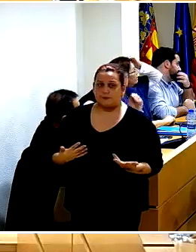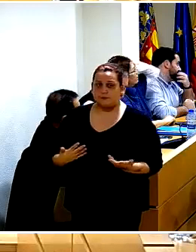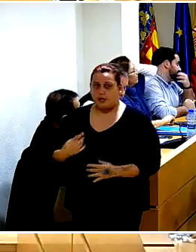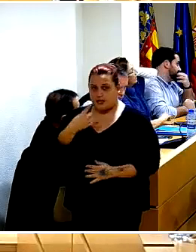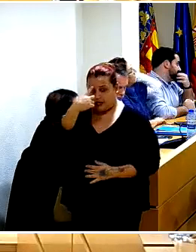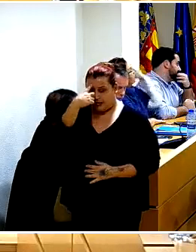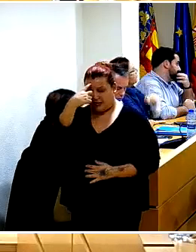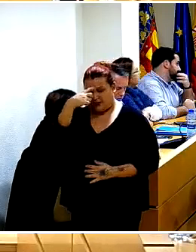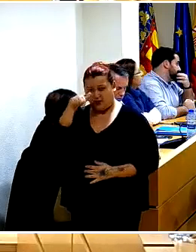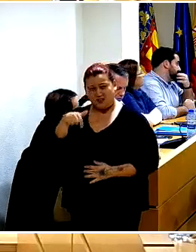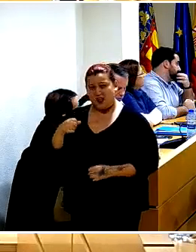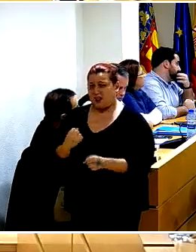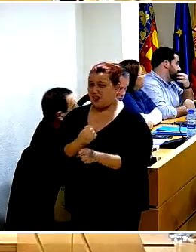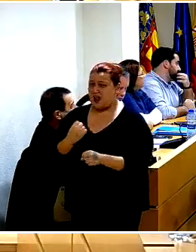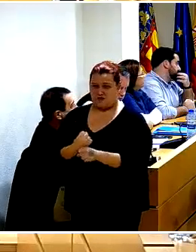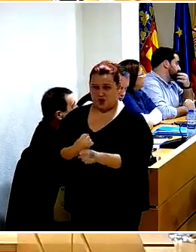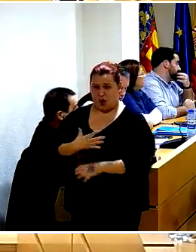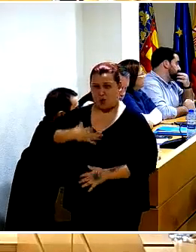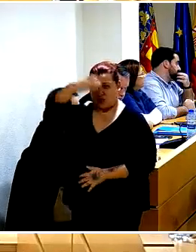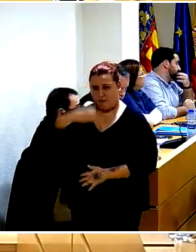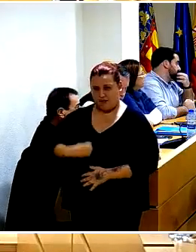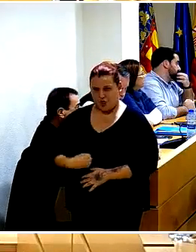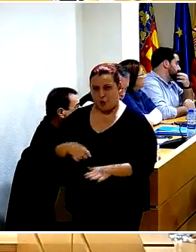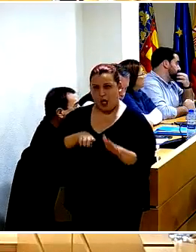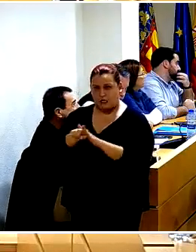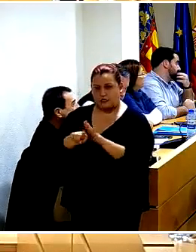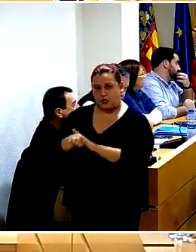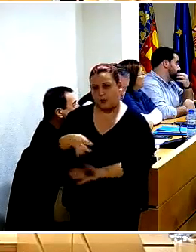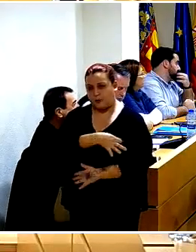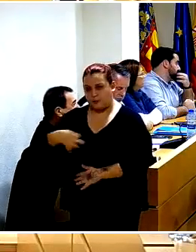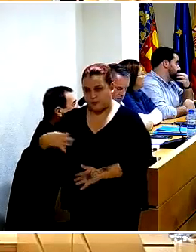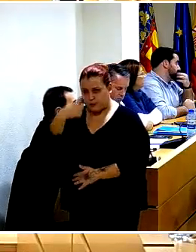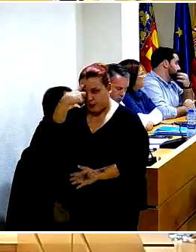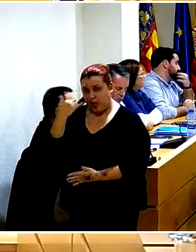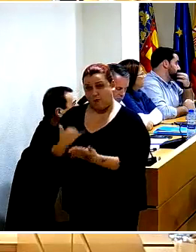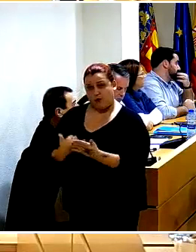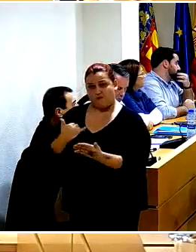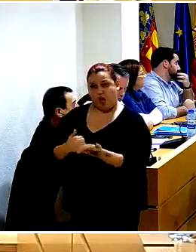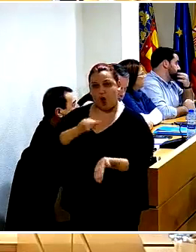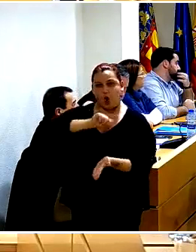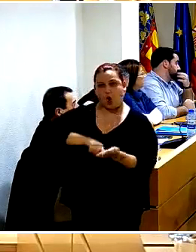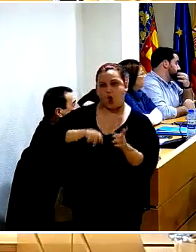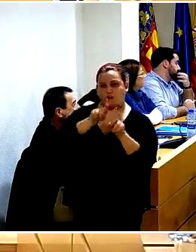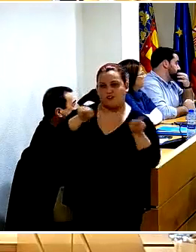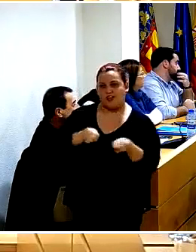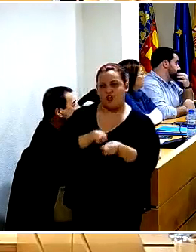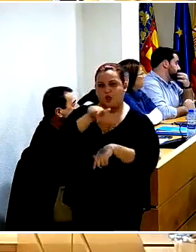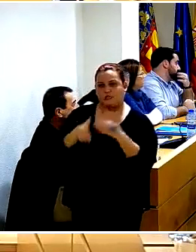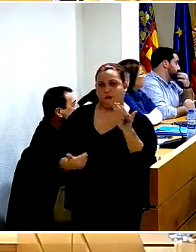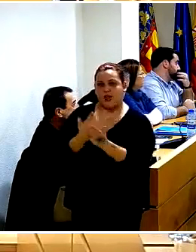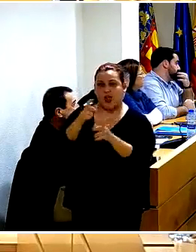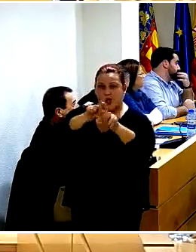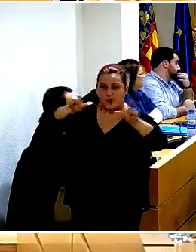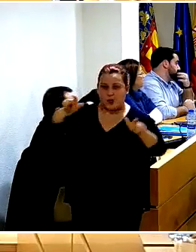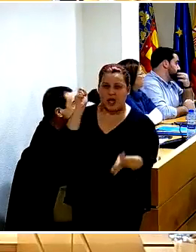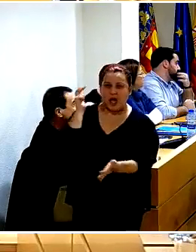l'estalvi que aquest ajuntament està tenint és per la bona gestió, i avui hem tingut una prova en les meses de contractació que hem tingut este matí. Les empreses que pugen a